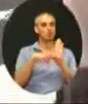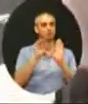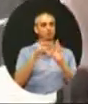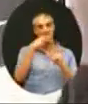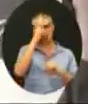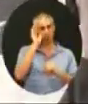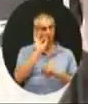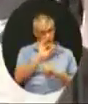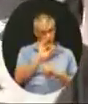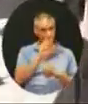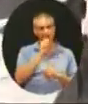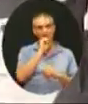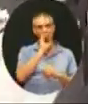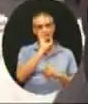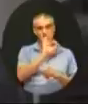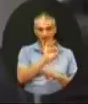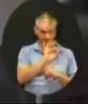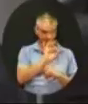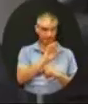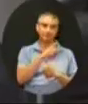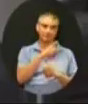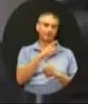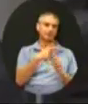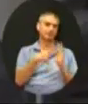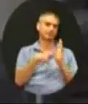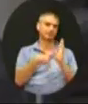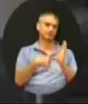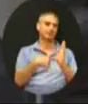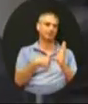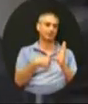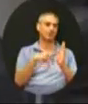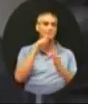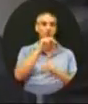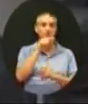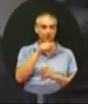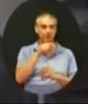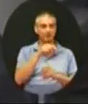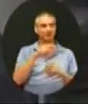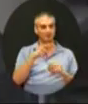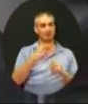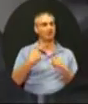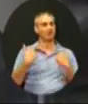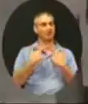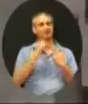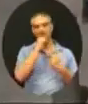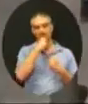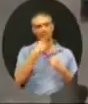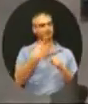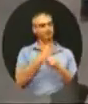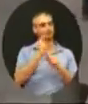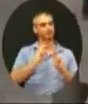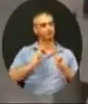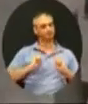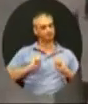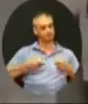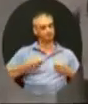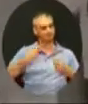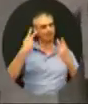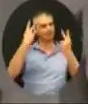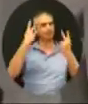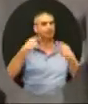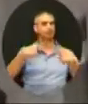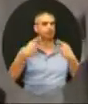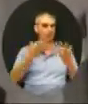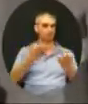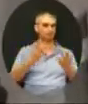ההורים שלהם של הסבים שלהם וזה מלמד ש בנושא הזה הטירנים דווקא הצליחו זאת אומרת שהם הנחילו את החשיבות של היום